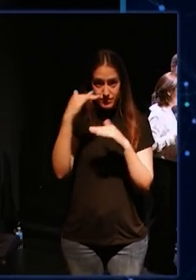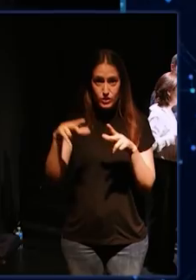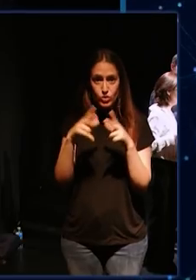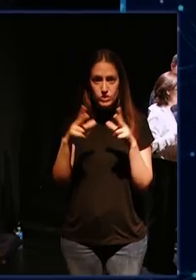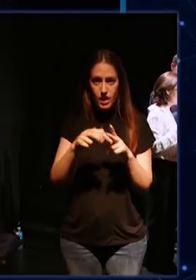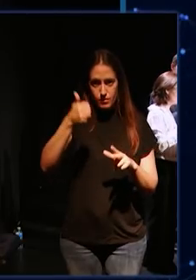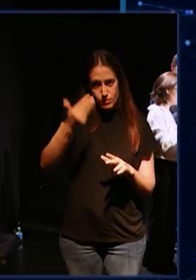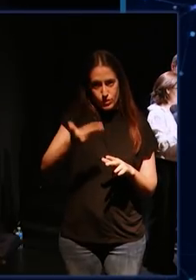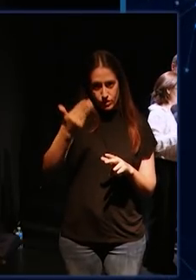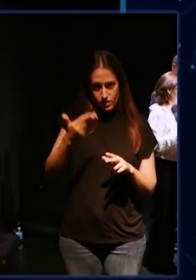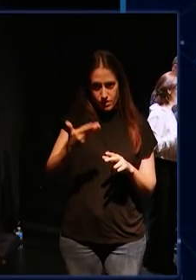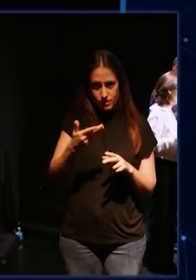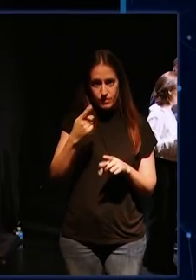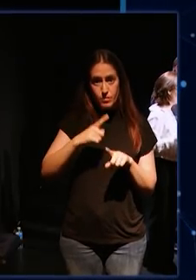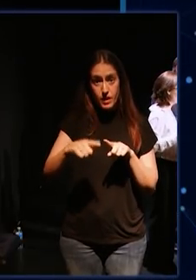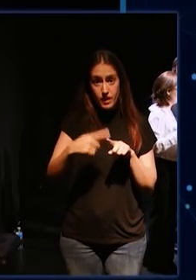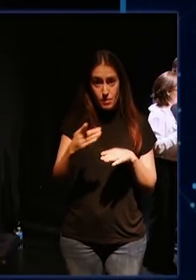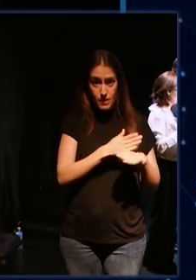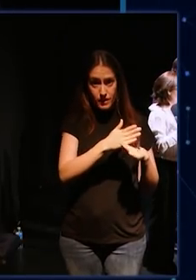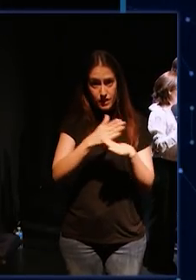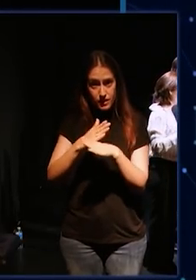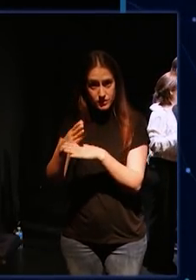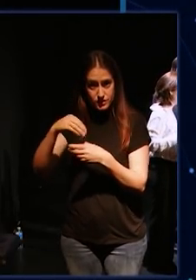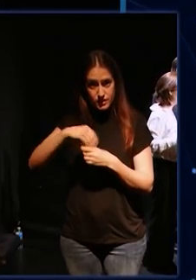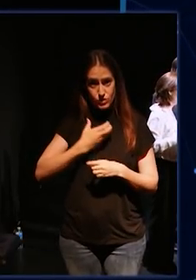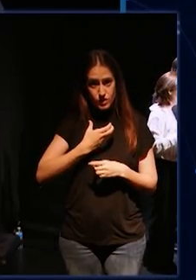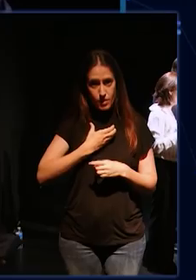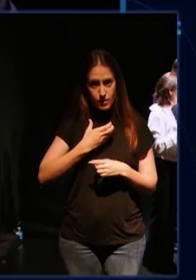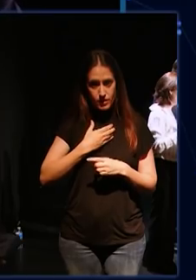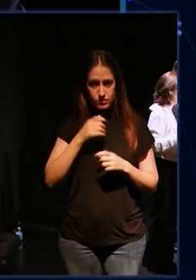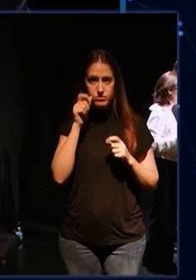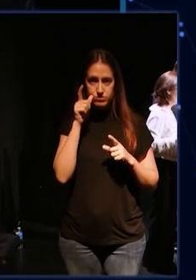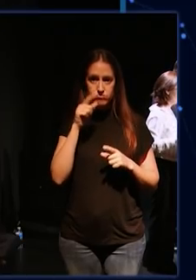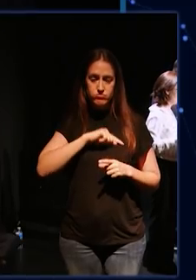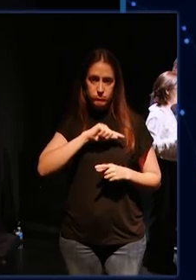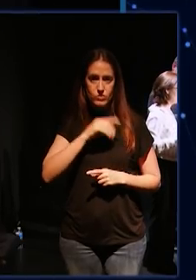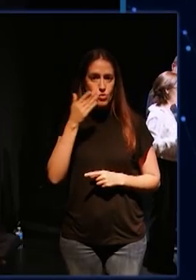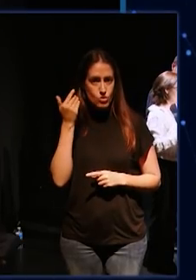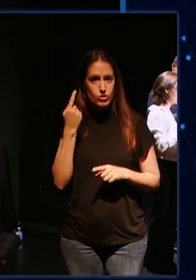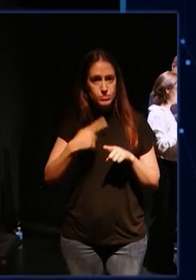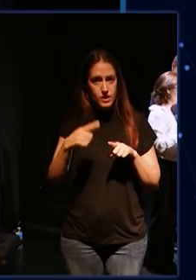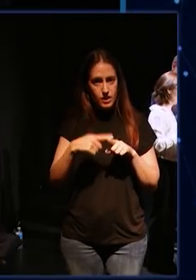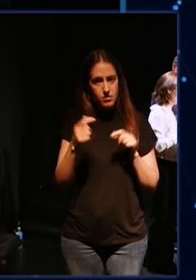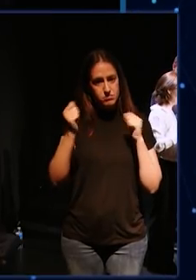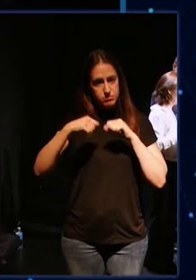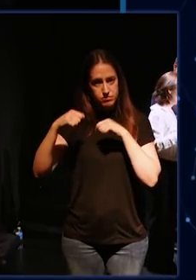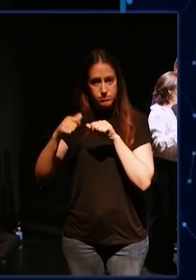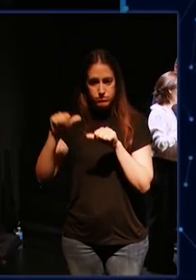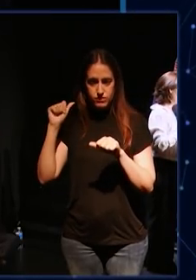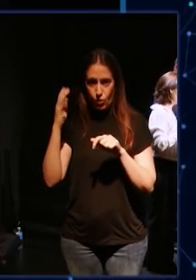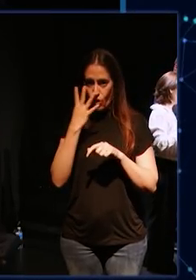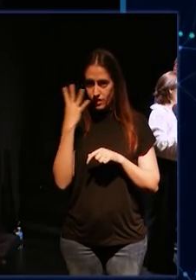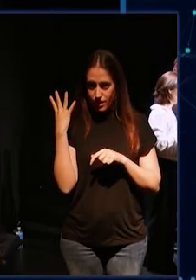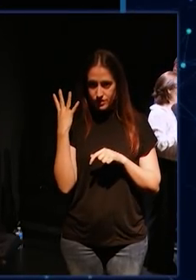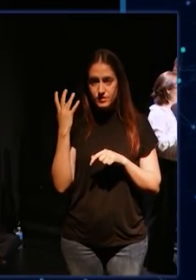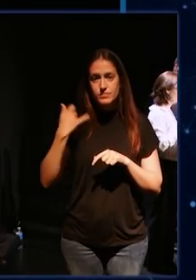clau en els quals els partits de govern més cops han declarat sentir-se molt orgullosos de les decisions que s'han pres durant aquest mandat,